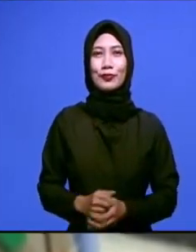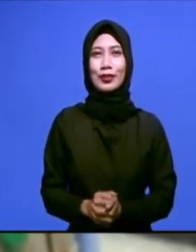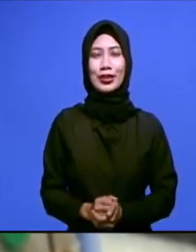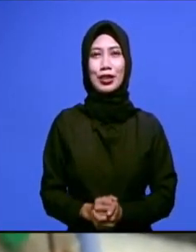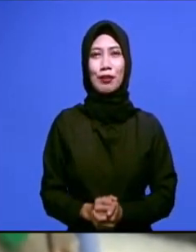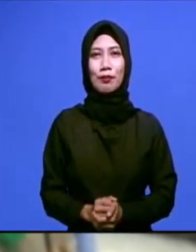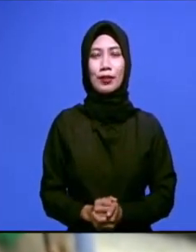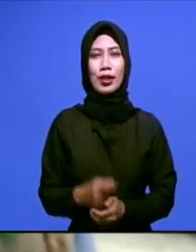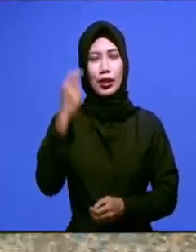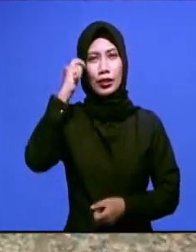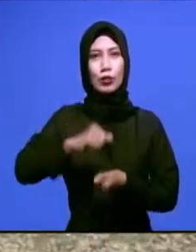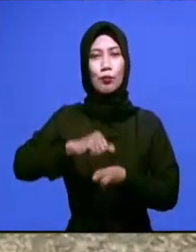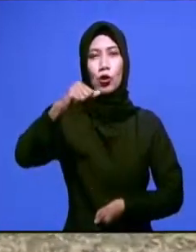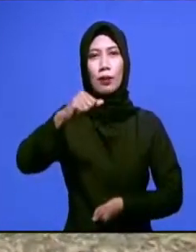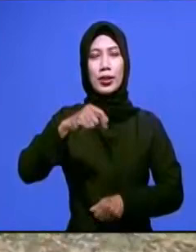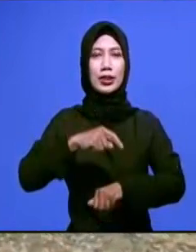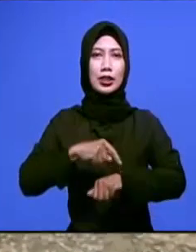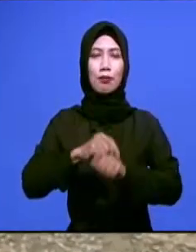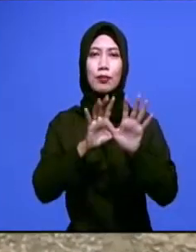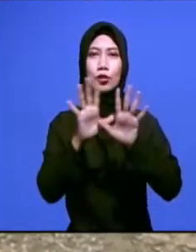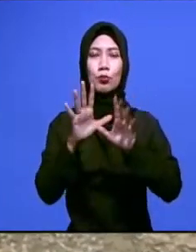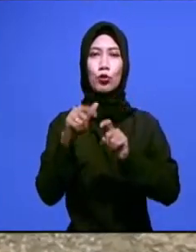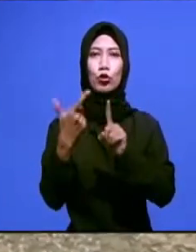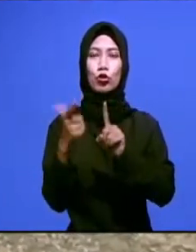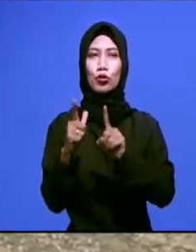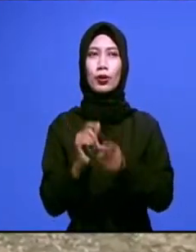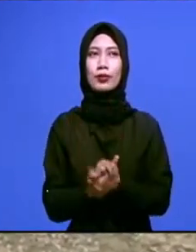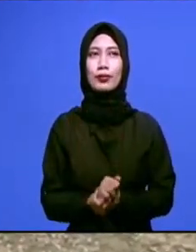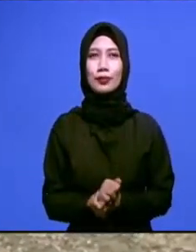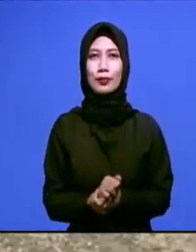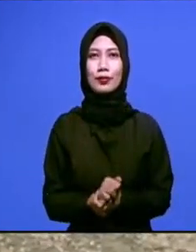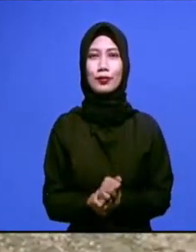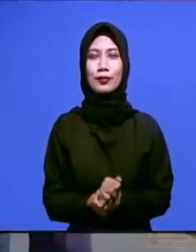detik-detik kemerdekaan Indonesia pukul 10.17 waktu Indonesia Barat.